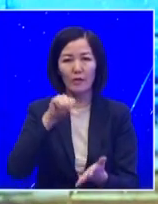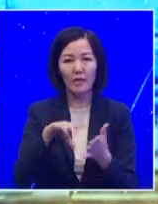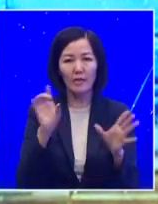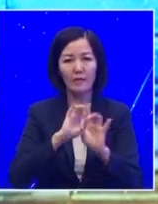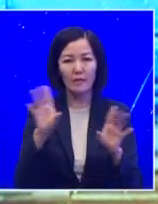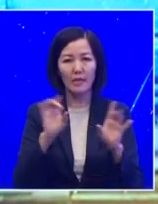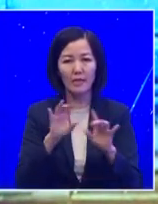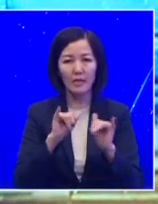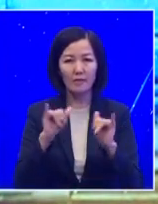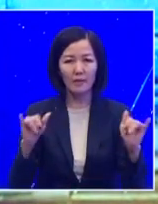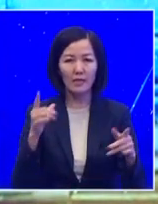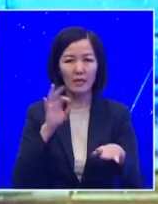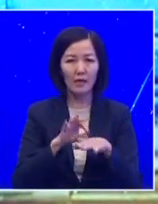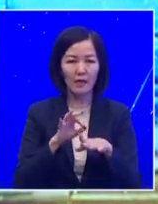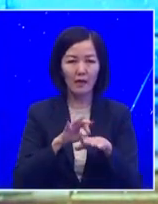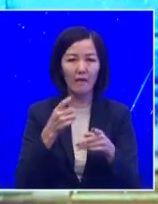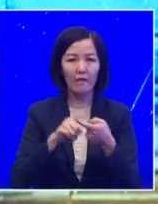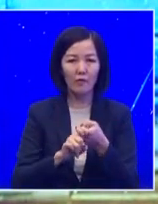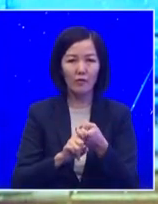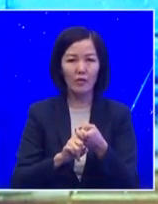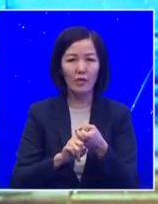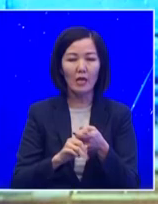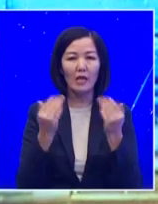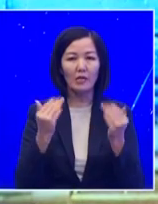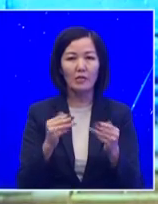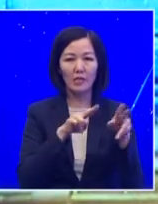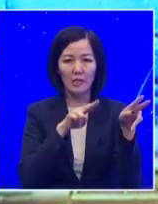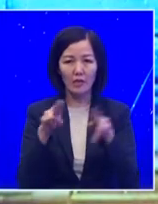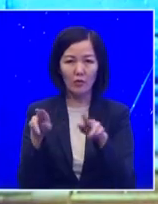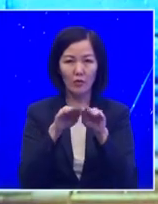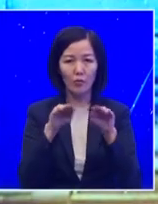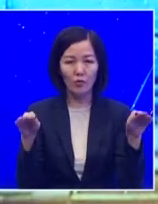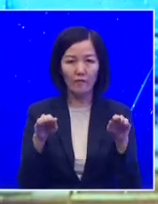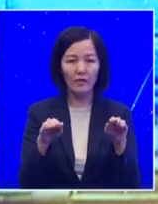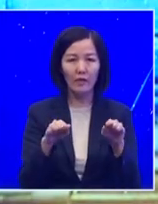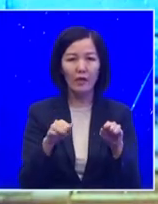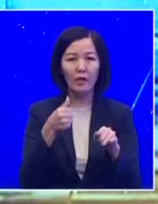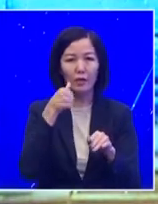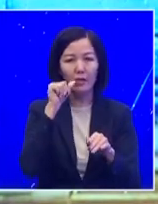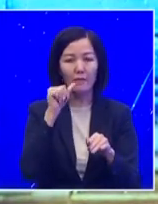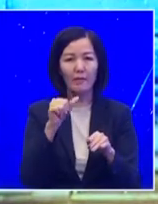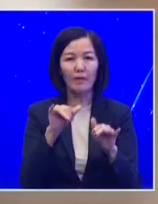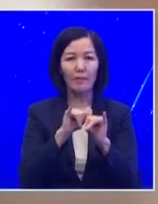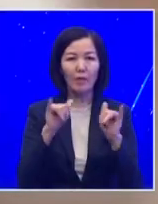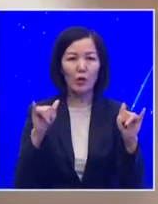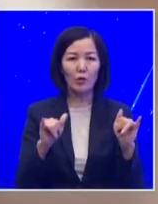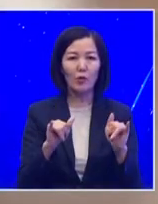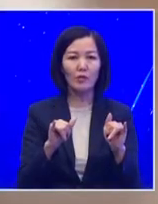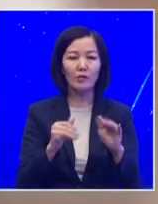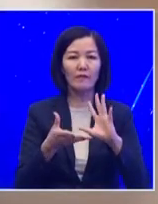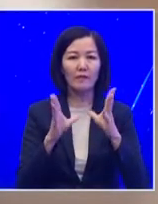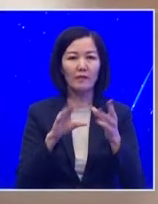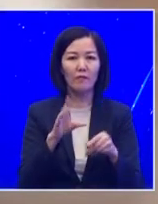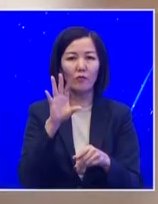доложил, распространение коронавирусной инфекции в стране находится на контролируемом уровне. Суточный прирост заболеваемости